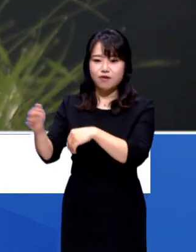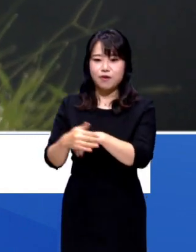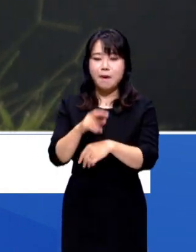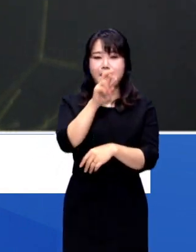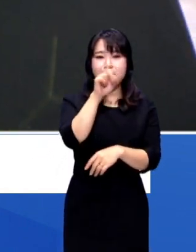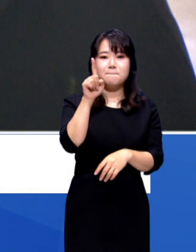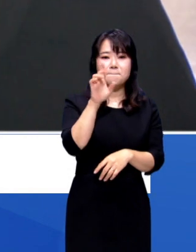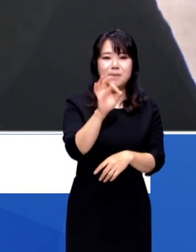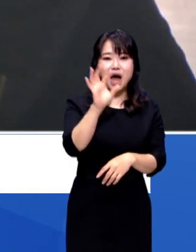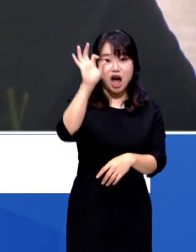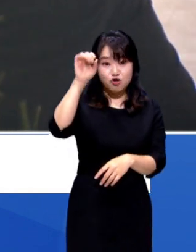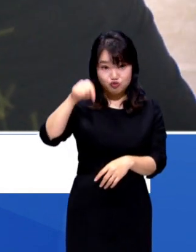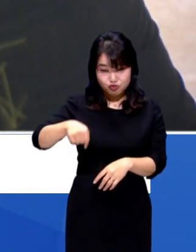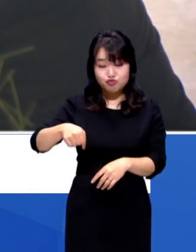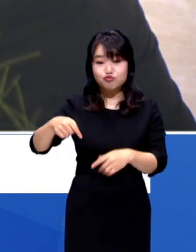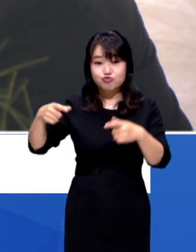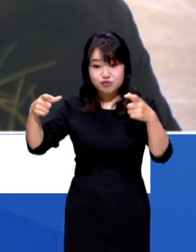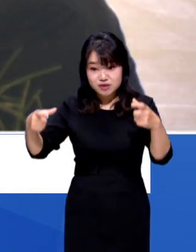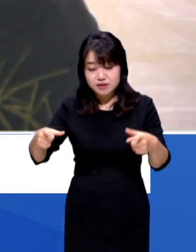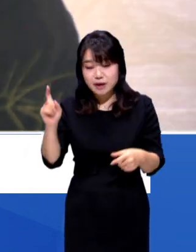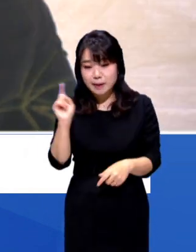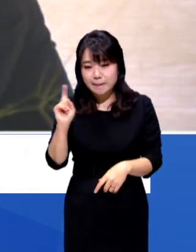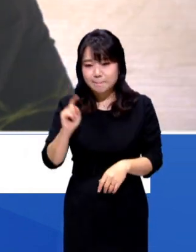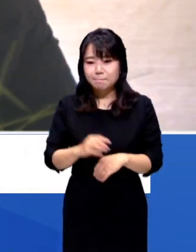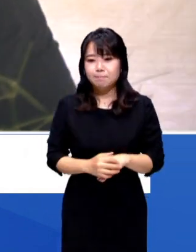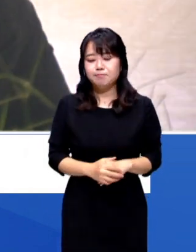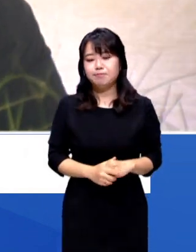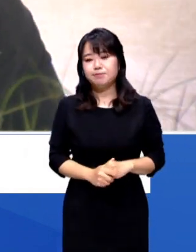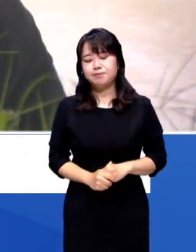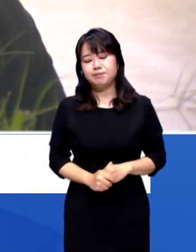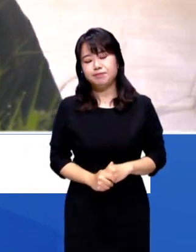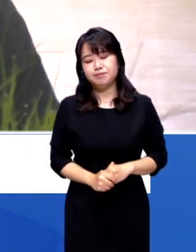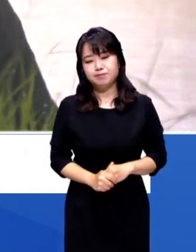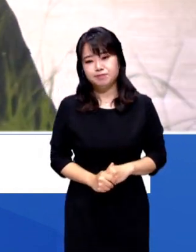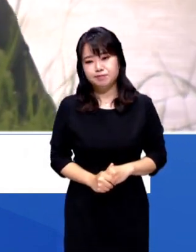망우 애국선열 묘역에 가시면 거기에는 네.